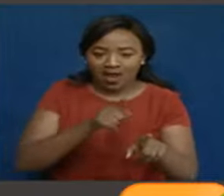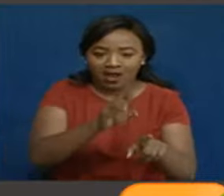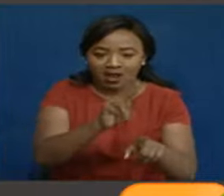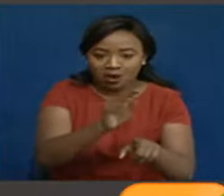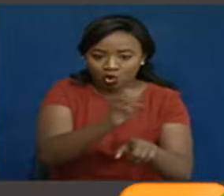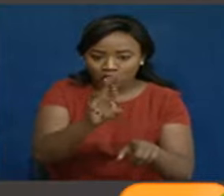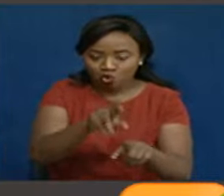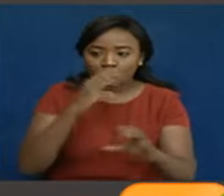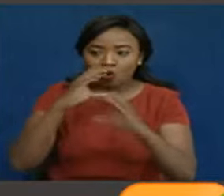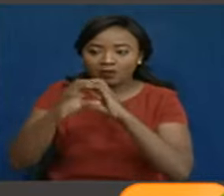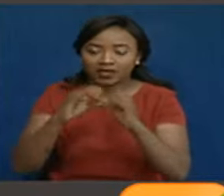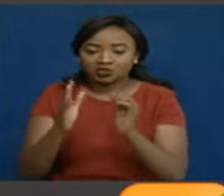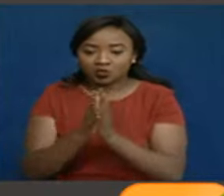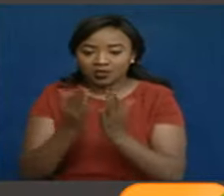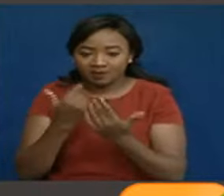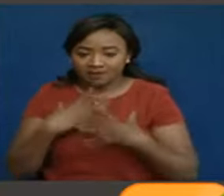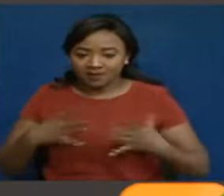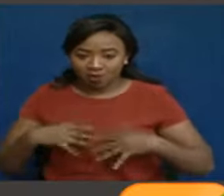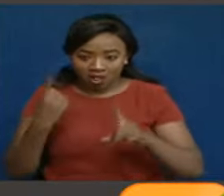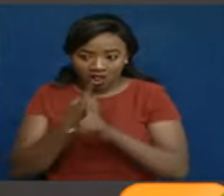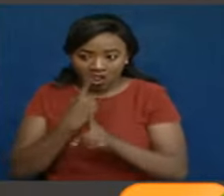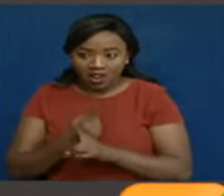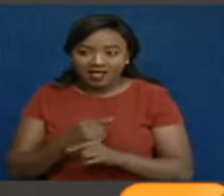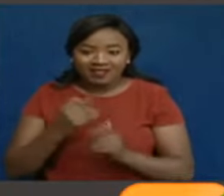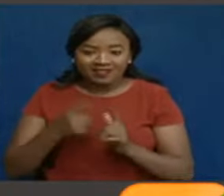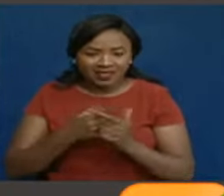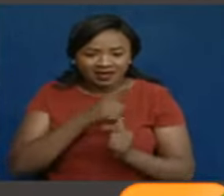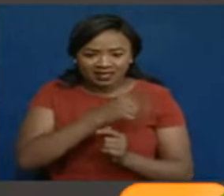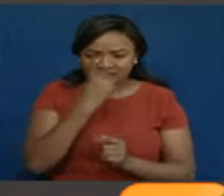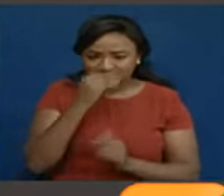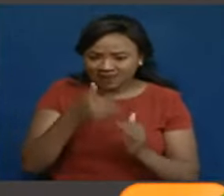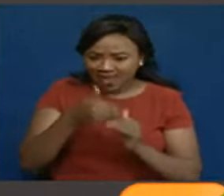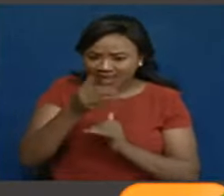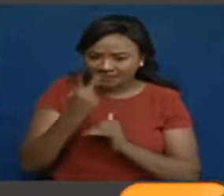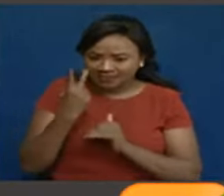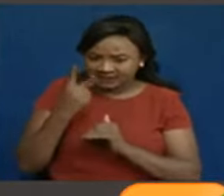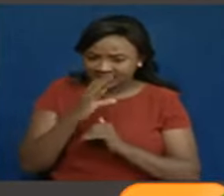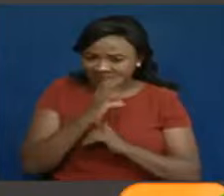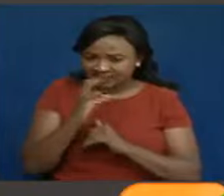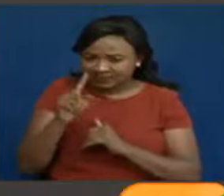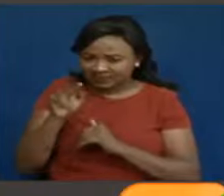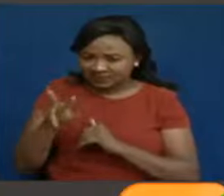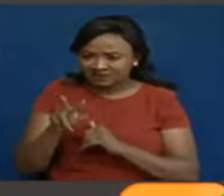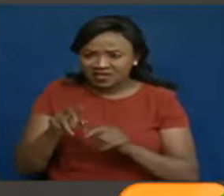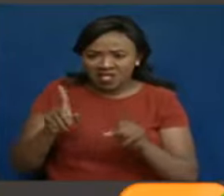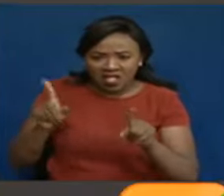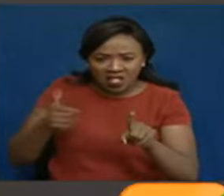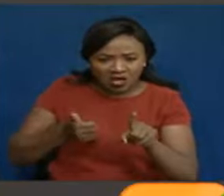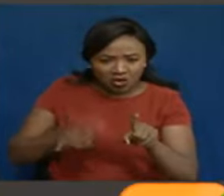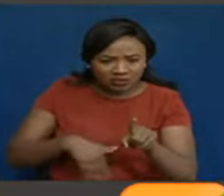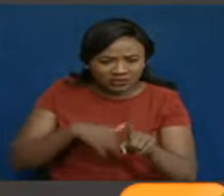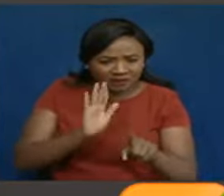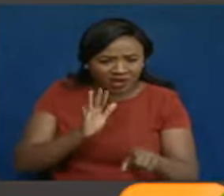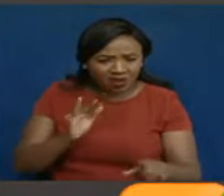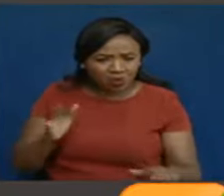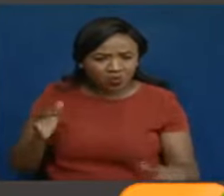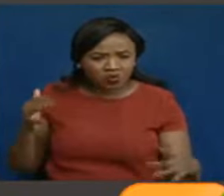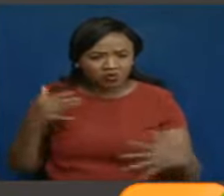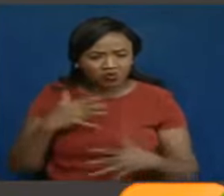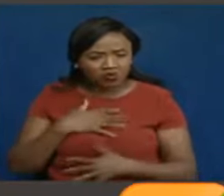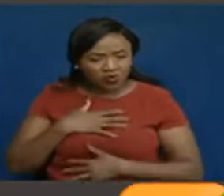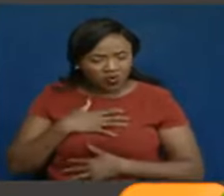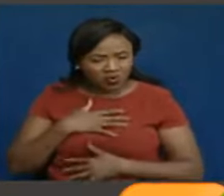na kuwa kuna uwezekano mkubwa baada ya kuona CCTV kuwa aliyeuawa ni mwana wao. Franklin Wala,